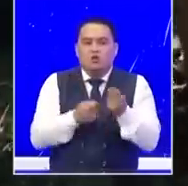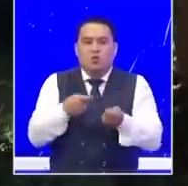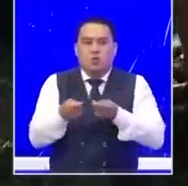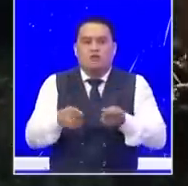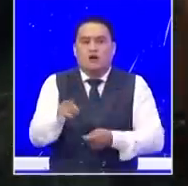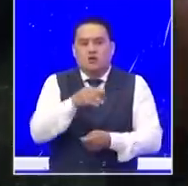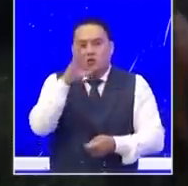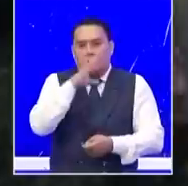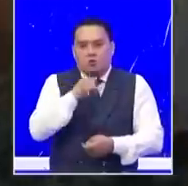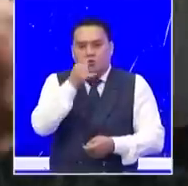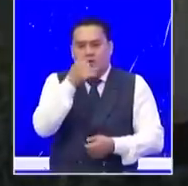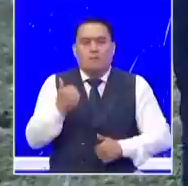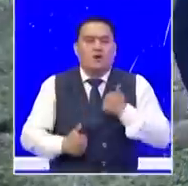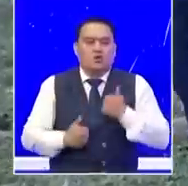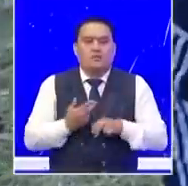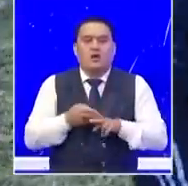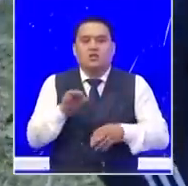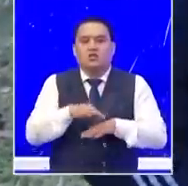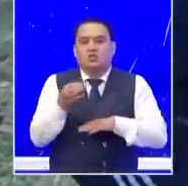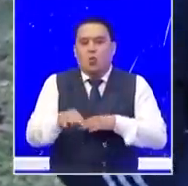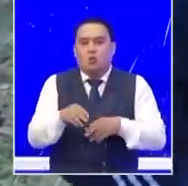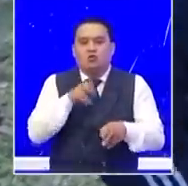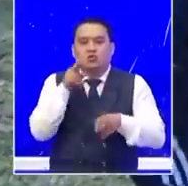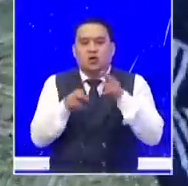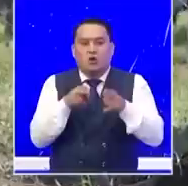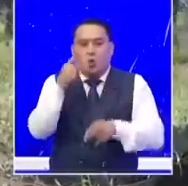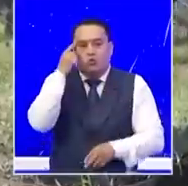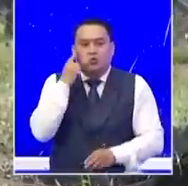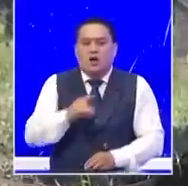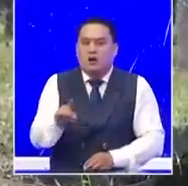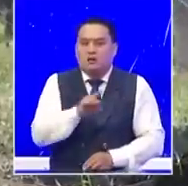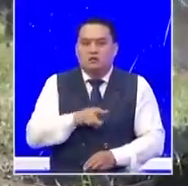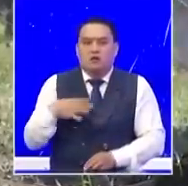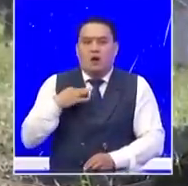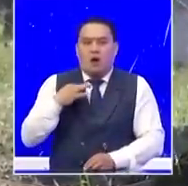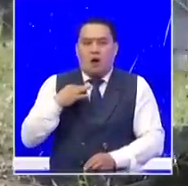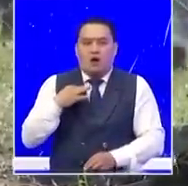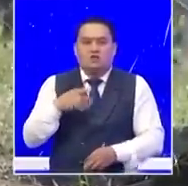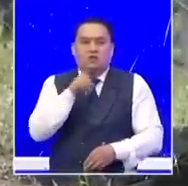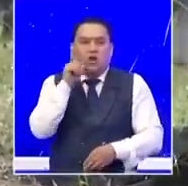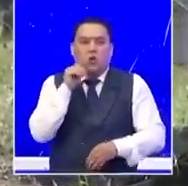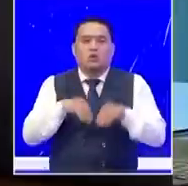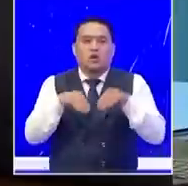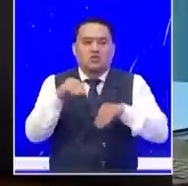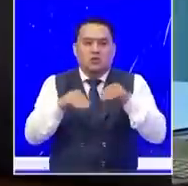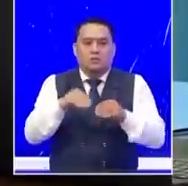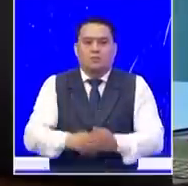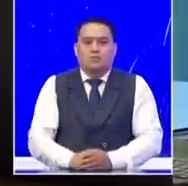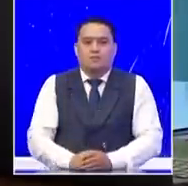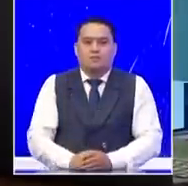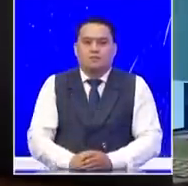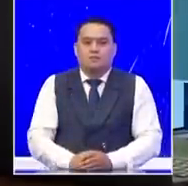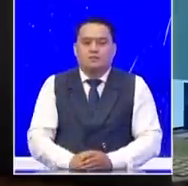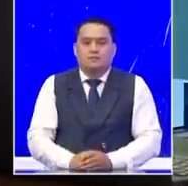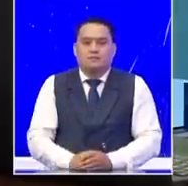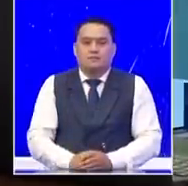руководитель района может этим похвастаться. Жесткой критике подвергся аким Коксузского района из-за халатного отношения к зеленым насаждениям.